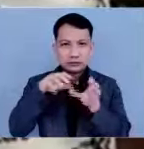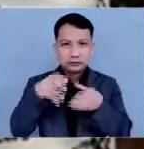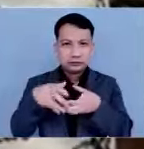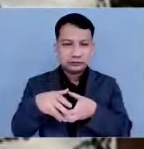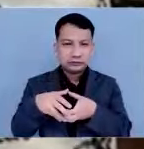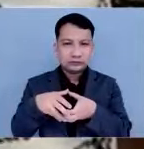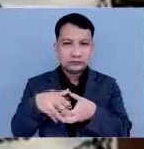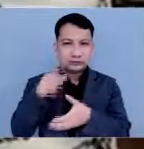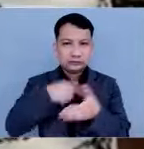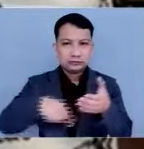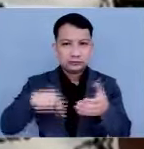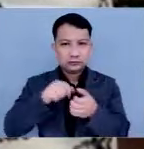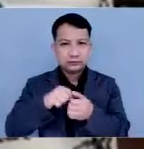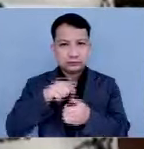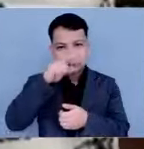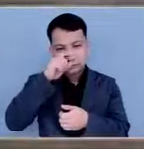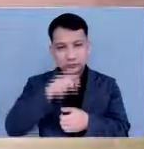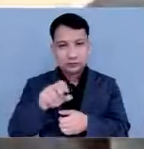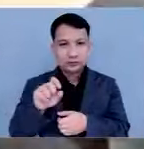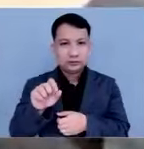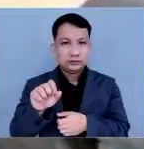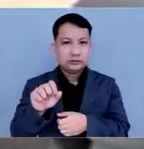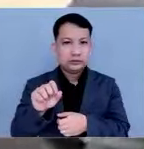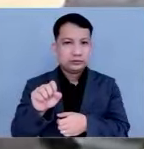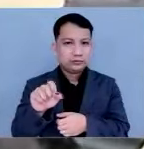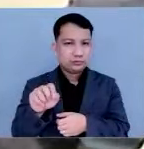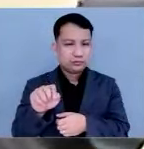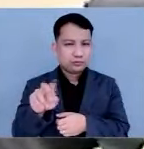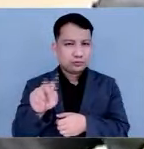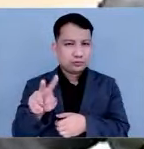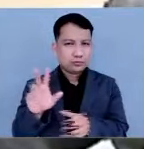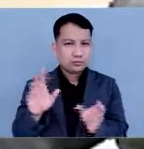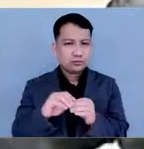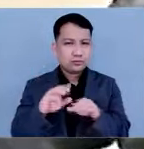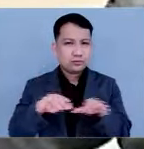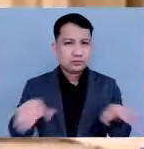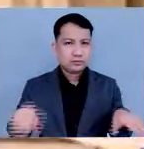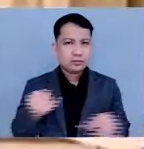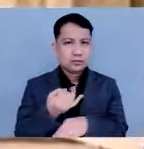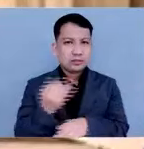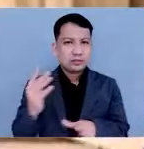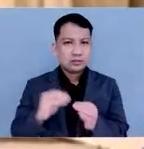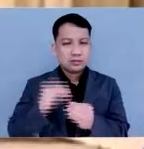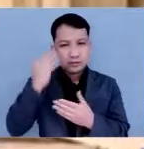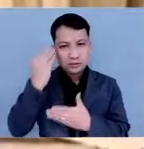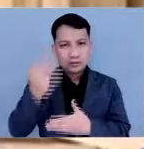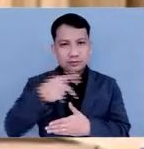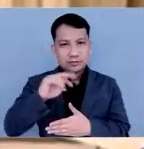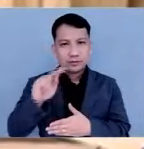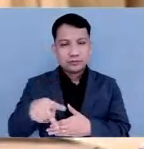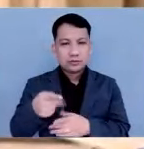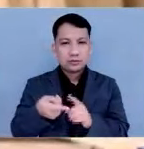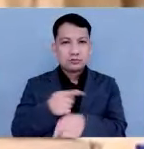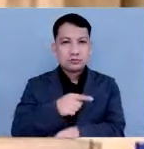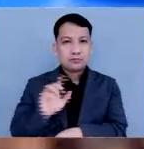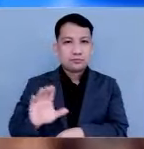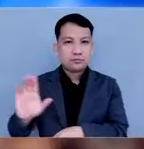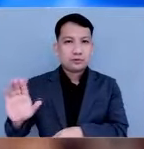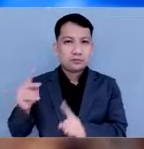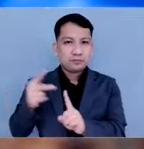sa kanila nasa edad 12 pa lang noon. Kanina ilang pang bagong detalye ang inilabas ng PNP na galing daw mismo sa mga